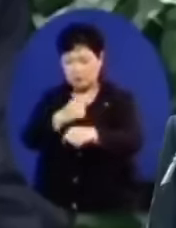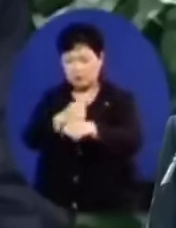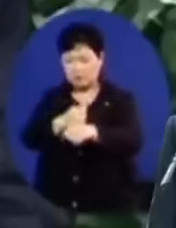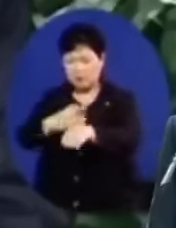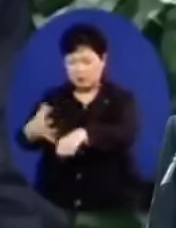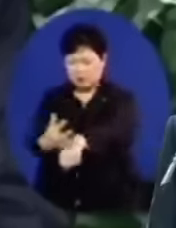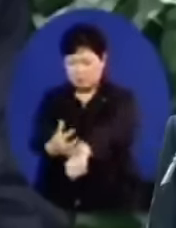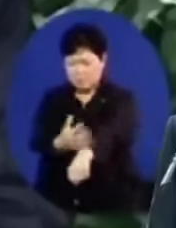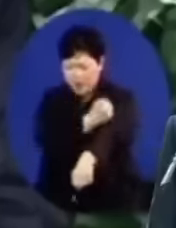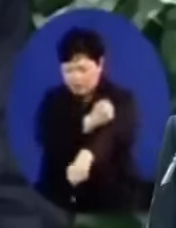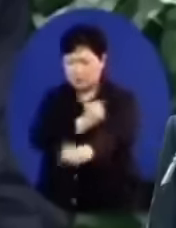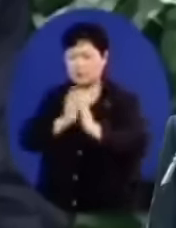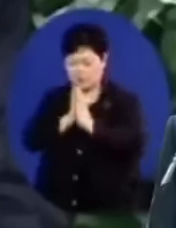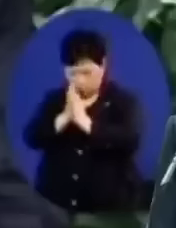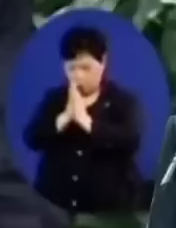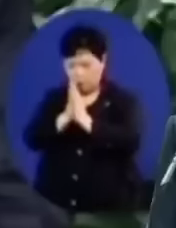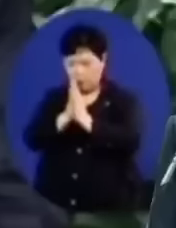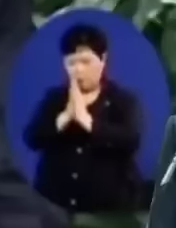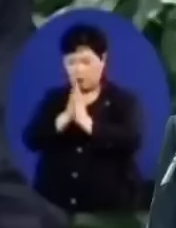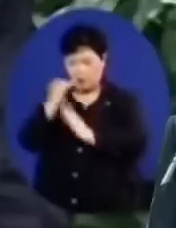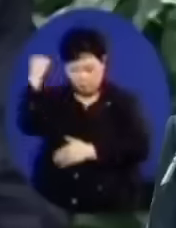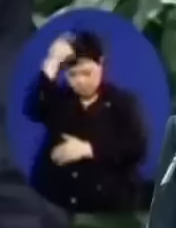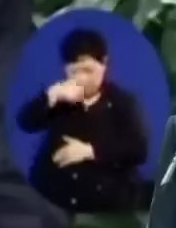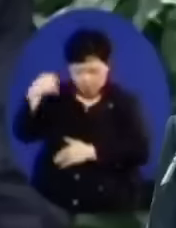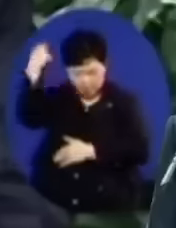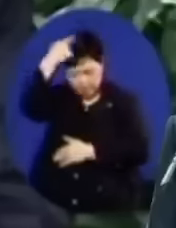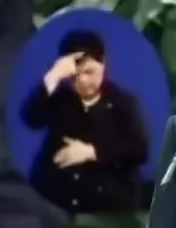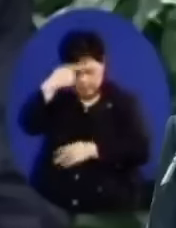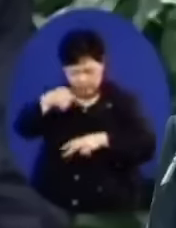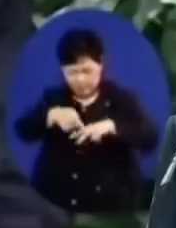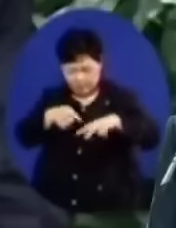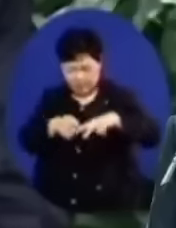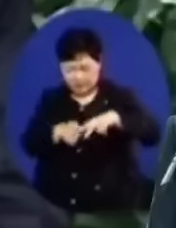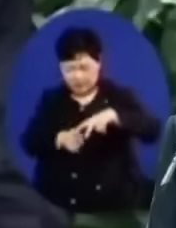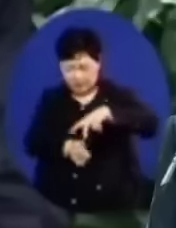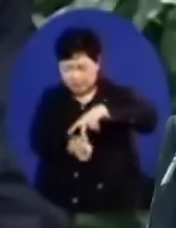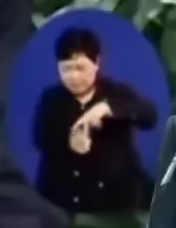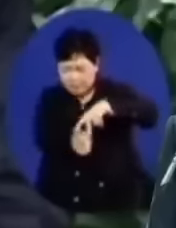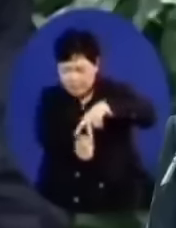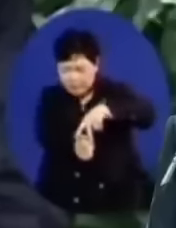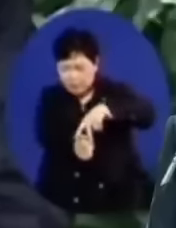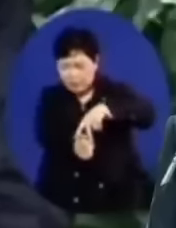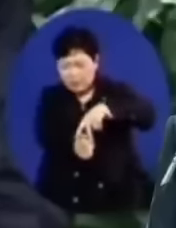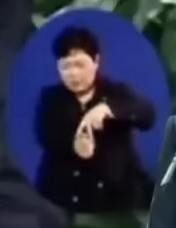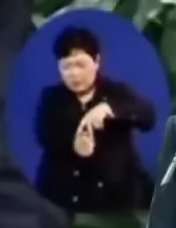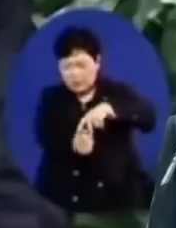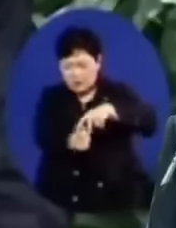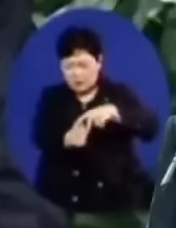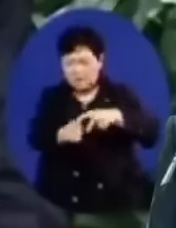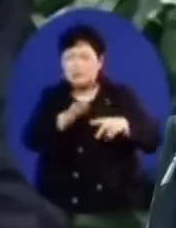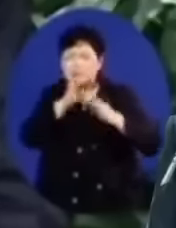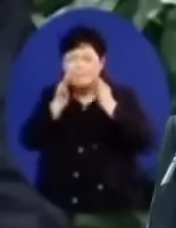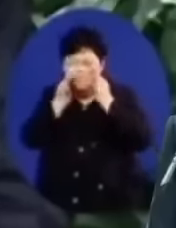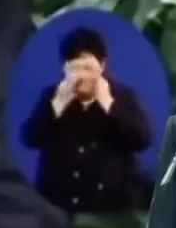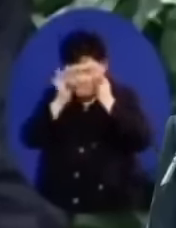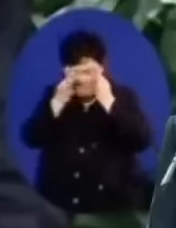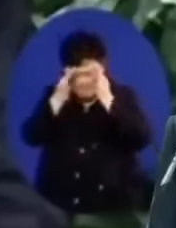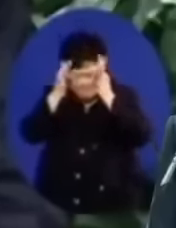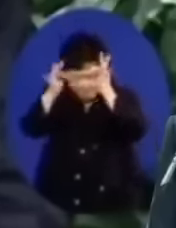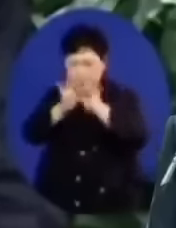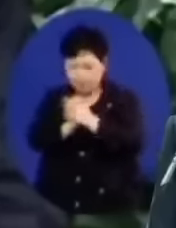맹렬한 기도였습니다. 머리를 다리 사이에 파묻고 있는 힘을 다해서 기도했습니다.